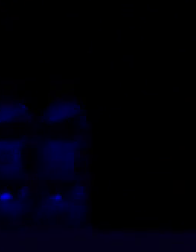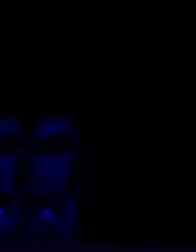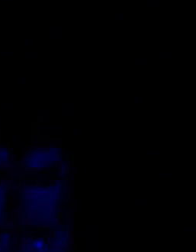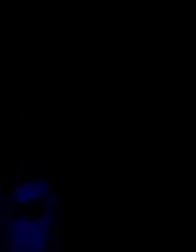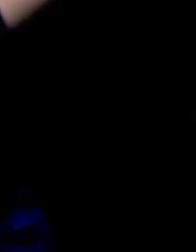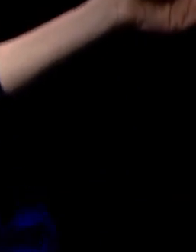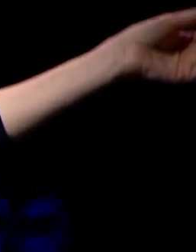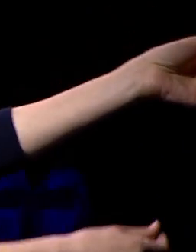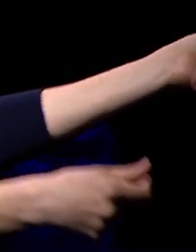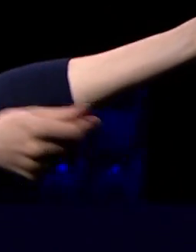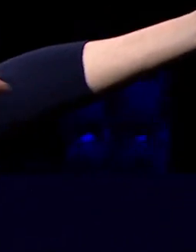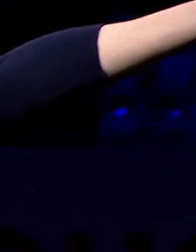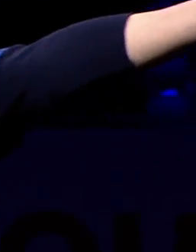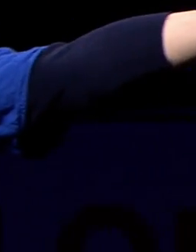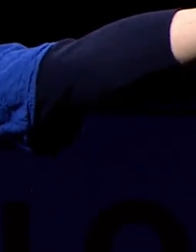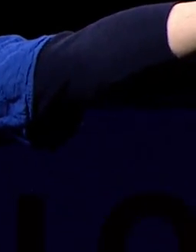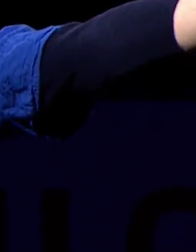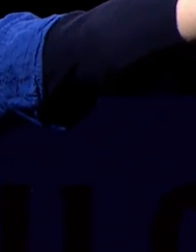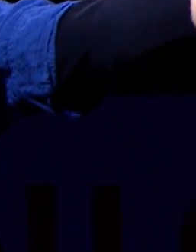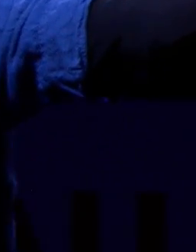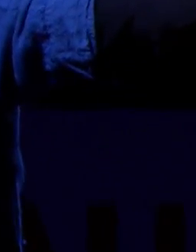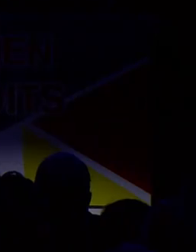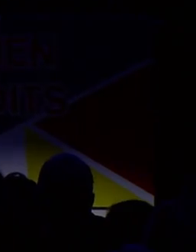et à l'extérieur du syndicalisme français.